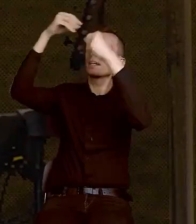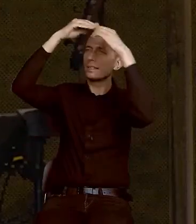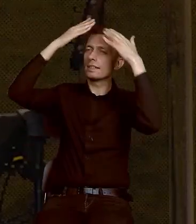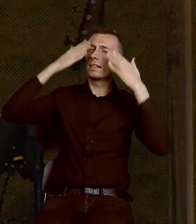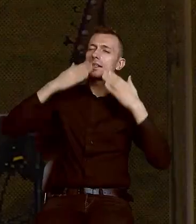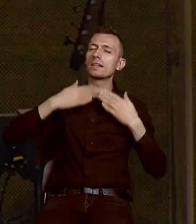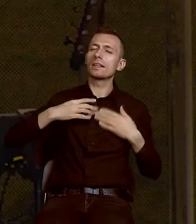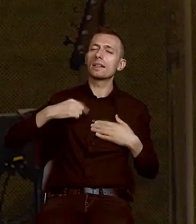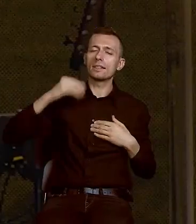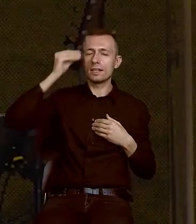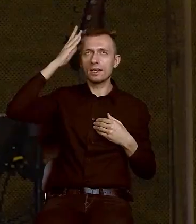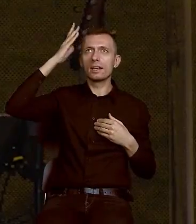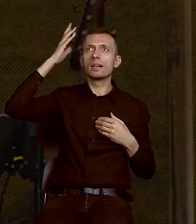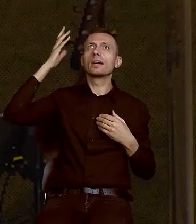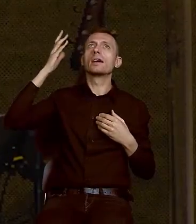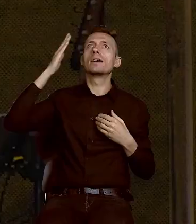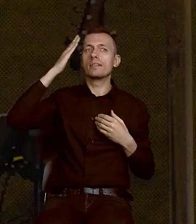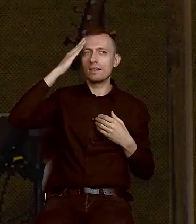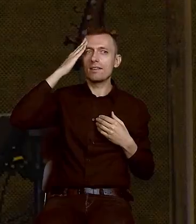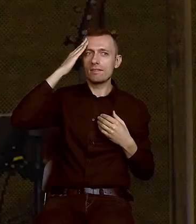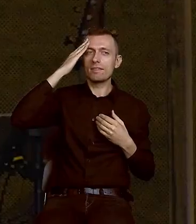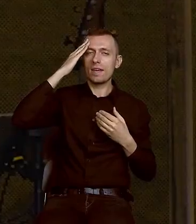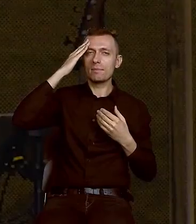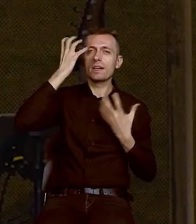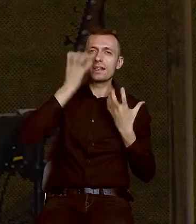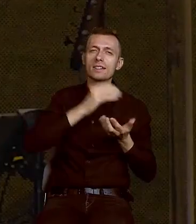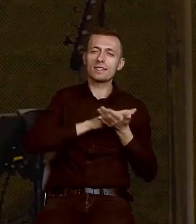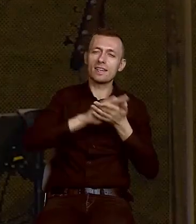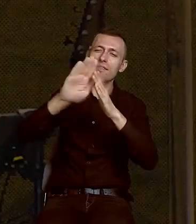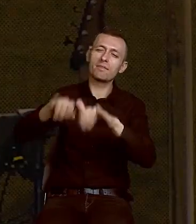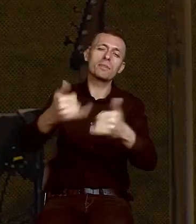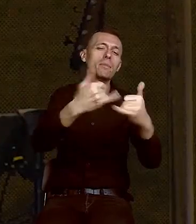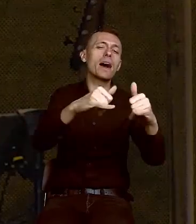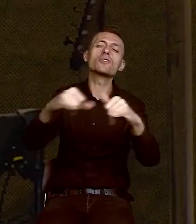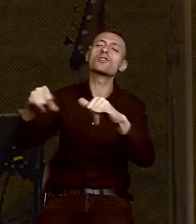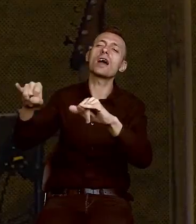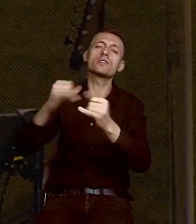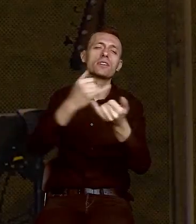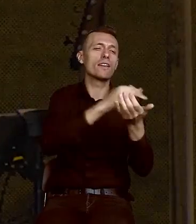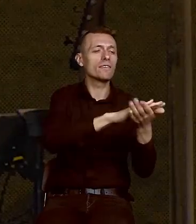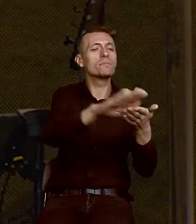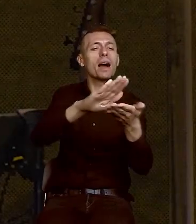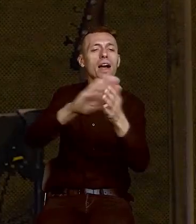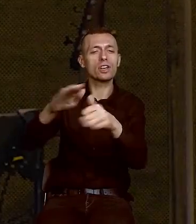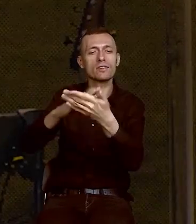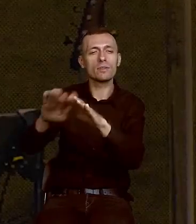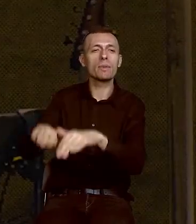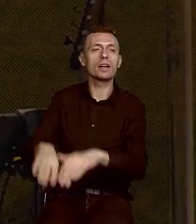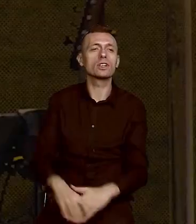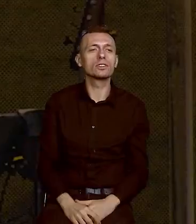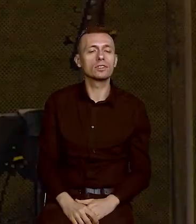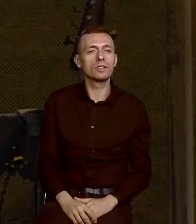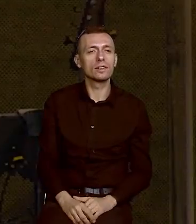Wiecie, pokusa często przychodzi do Bożego dziecka. I dopóki żyjemy w grzesznym świecie, nigdy od niej nie